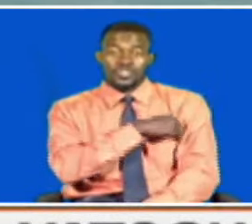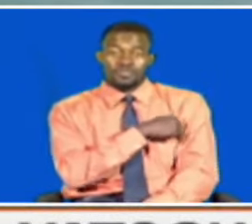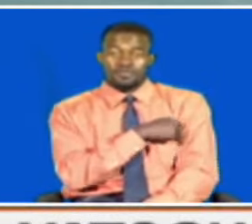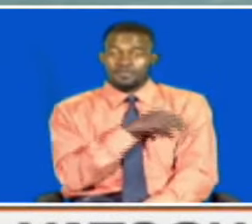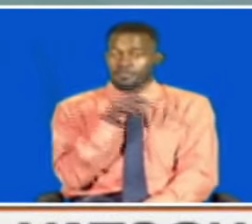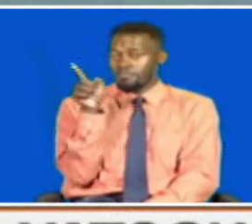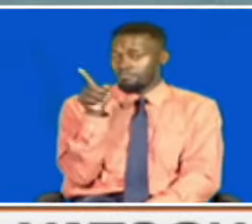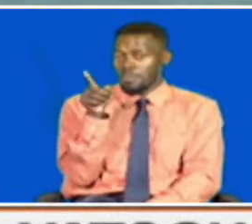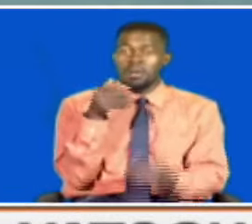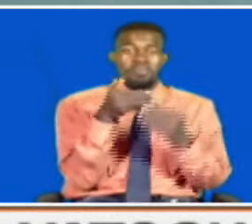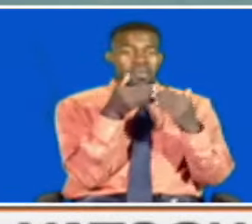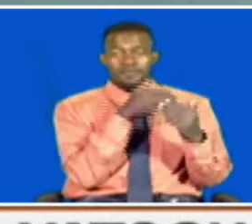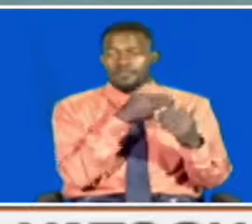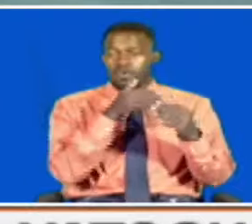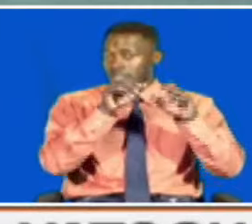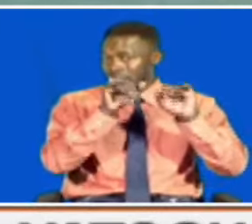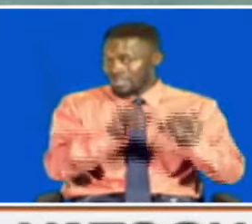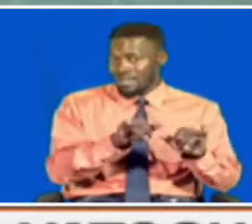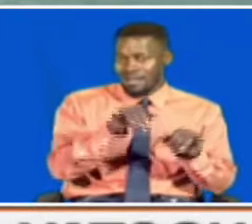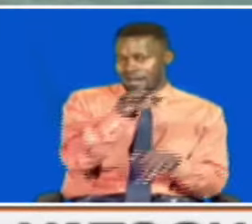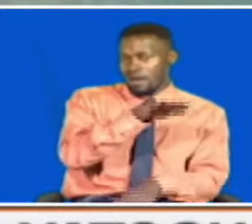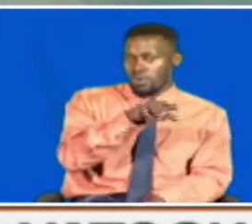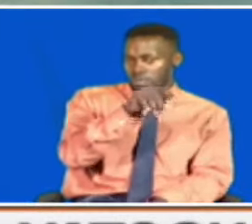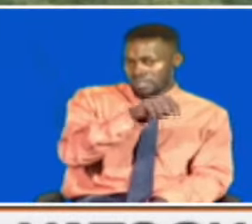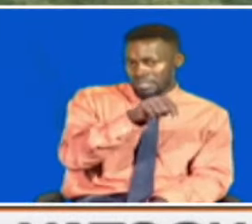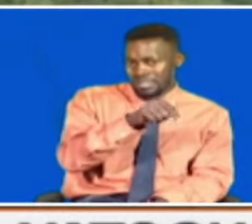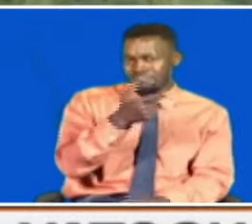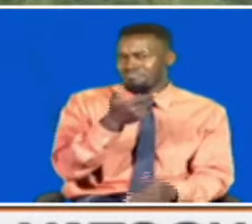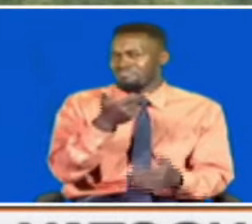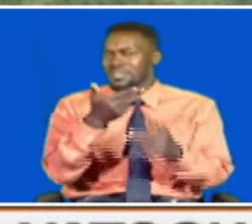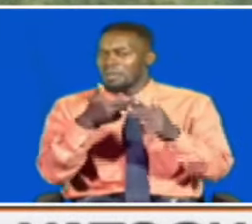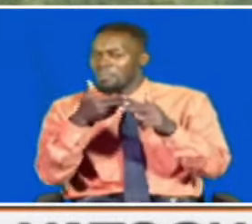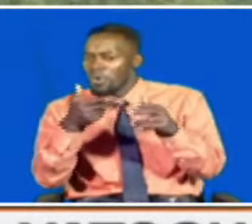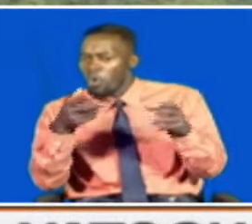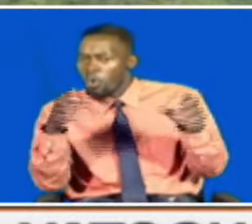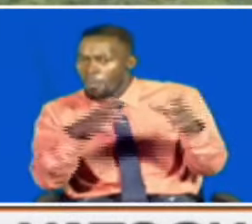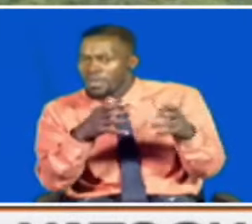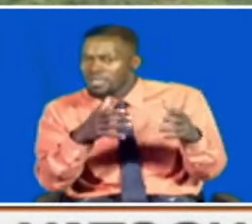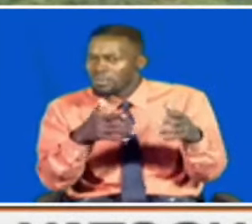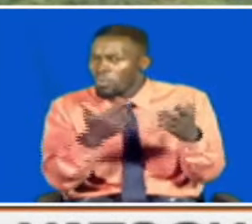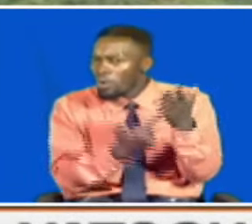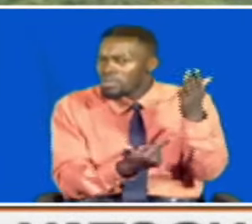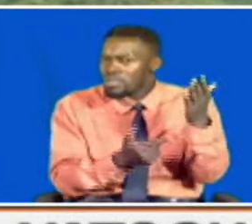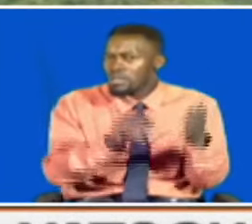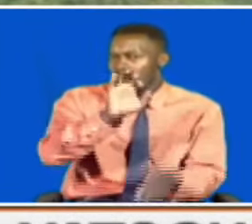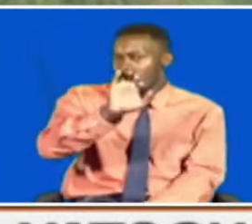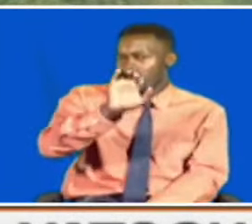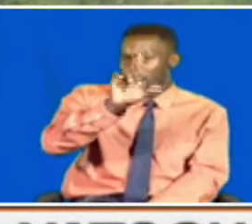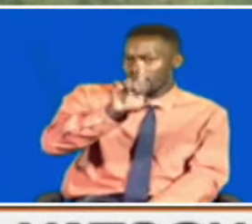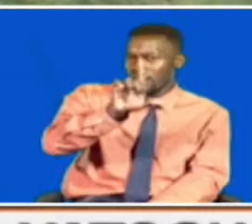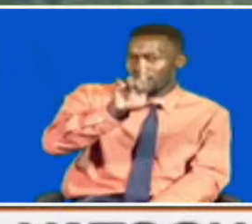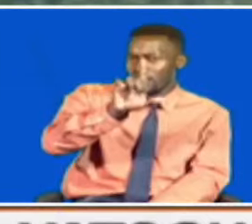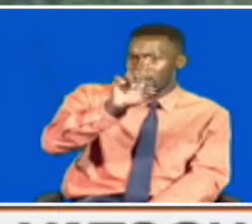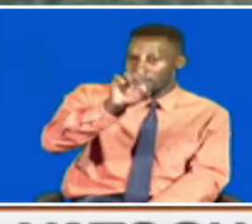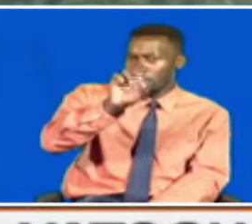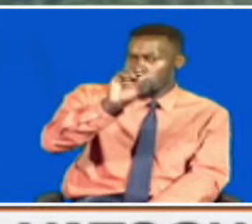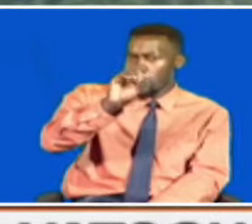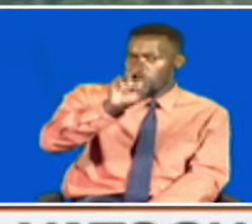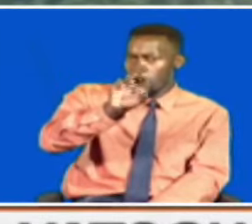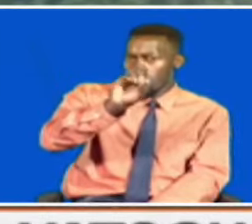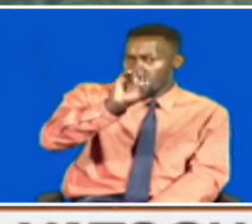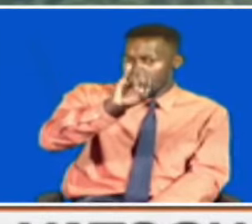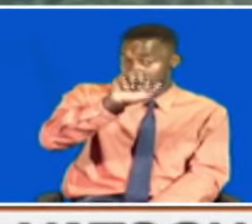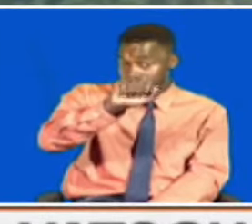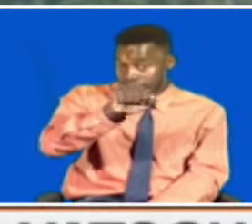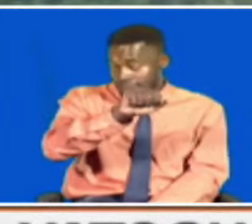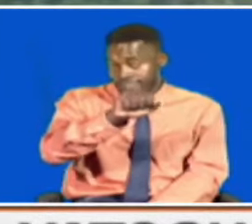miongoni mwa maelfu ya watu kutoka jamii ya Waendorois waliofurushwa hapa na wahalifu na wezi wa mifugo. Watu